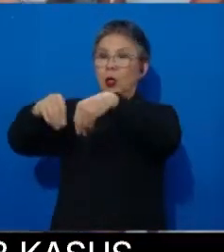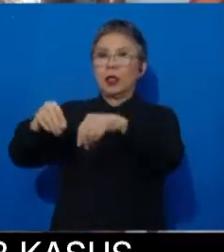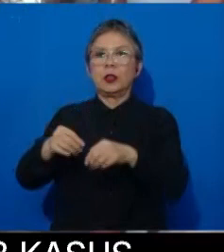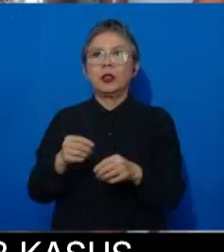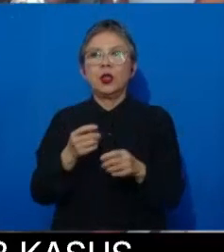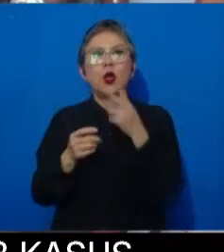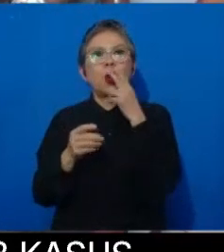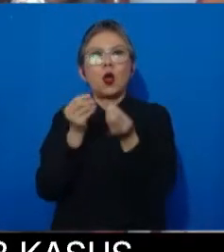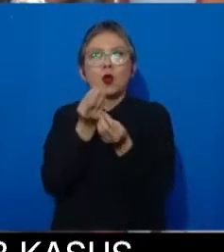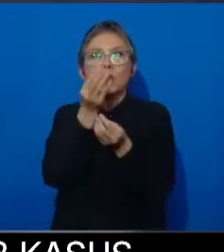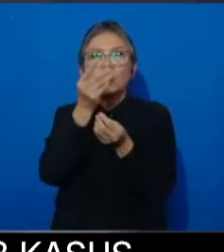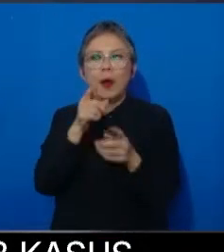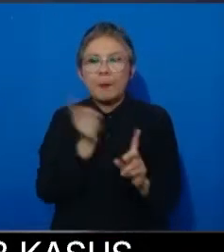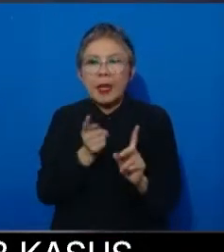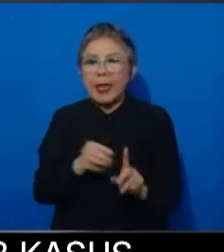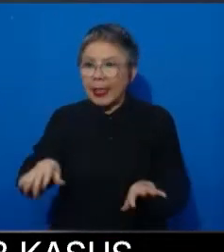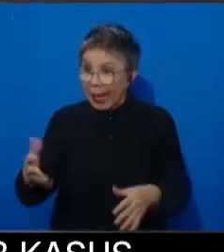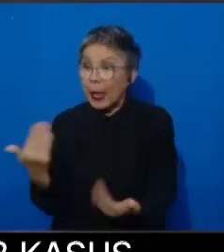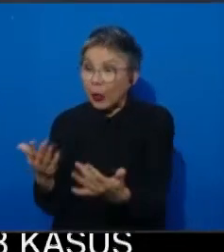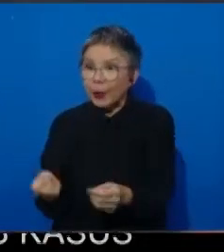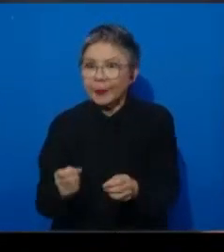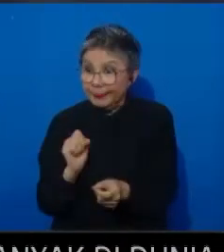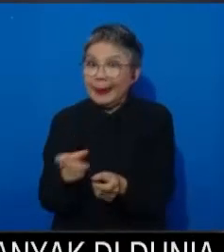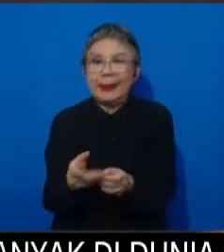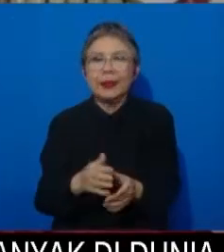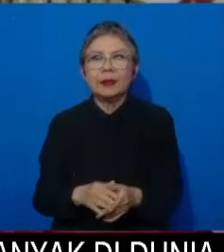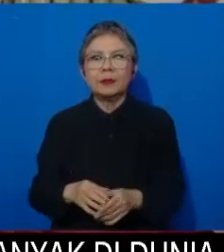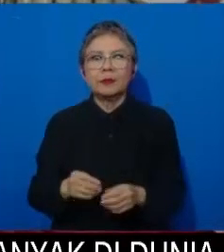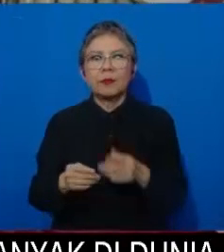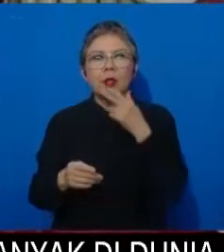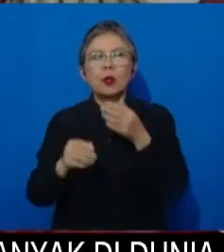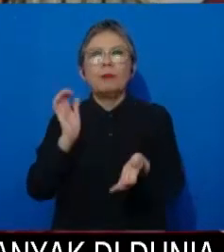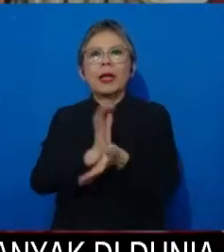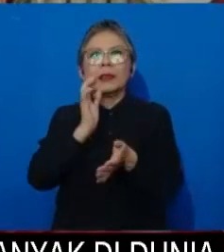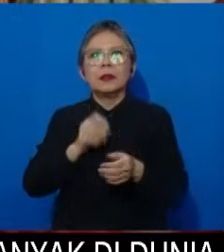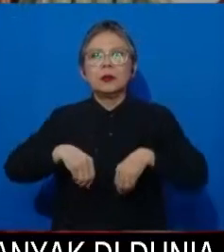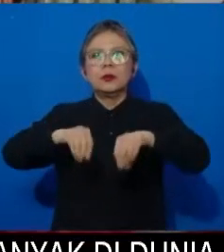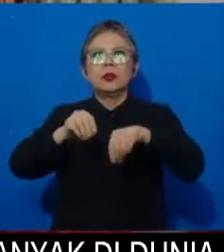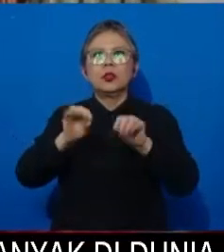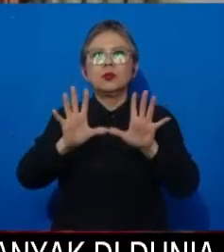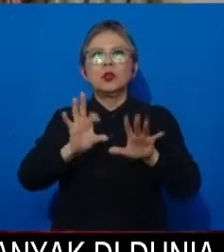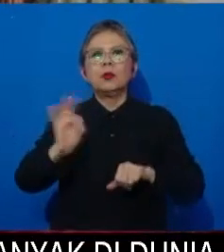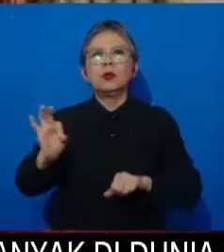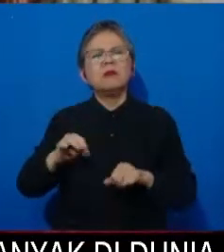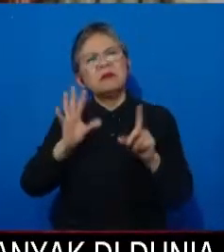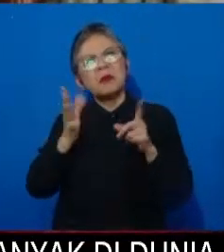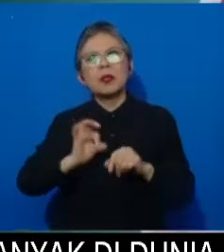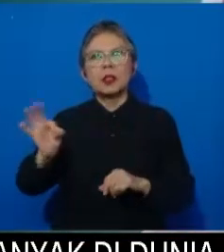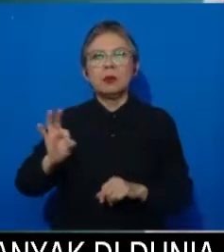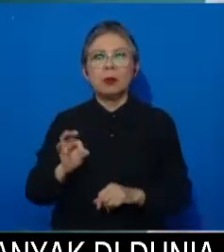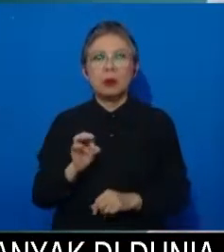elektrik memaksa anak-anak untuk membeli. Rokok elektrik bekas dijual seharga Rp10.000 hingga